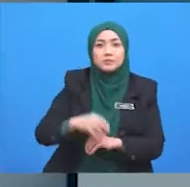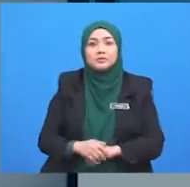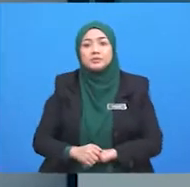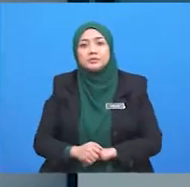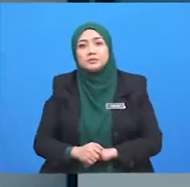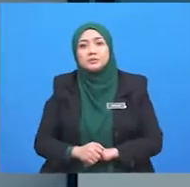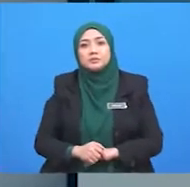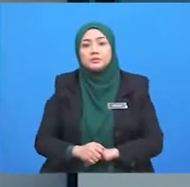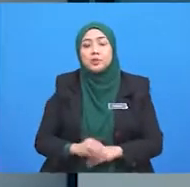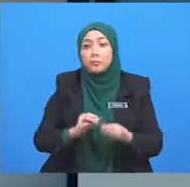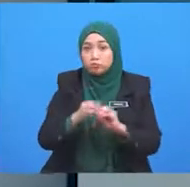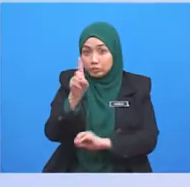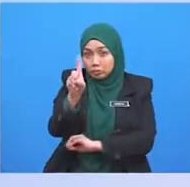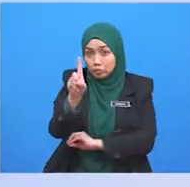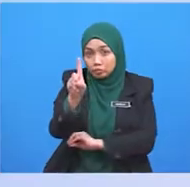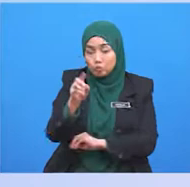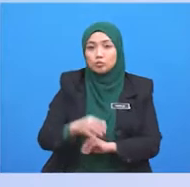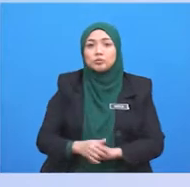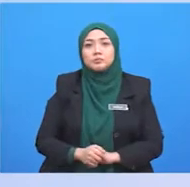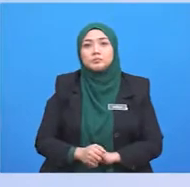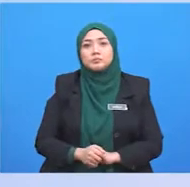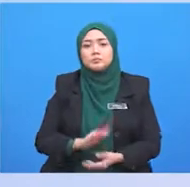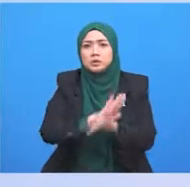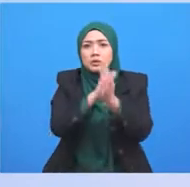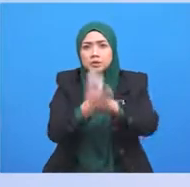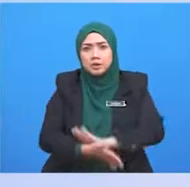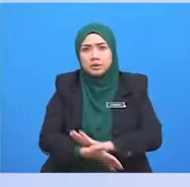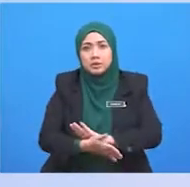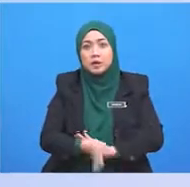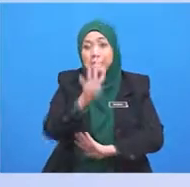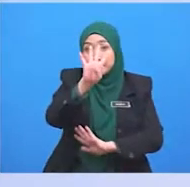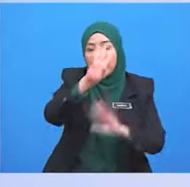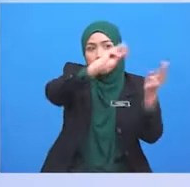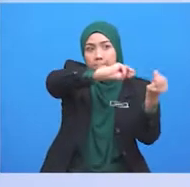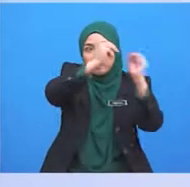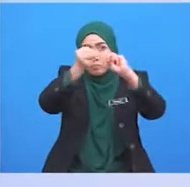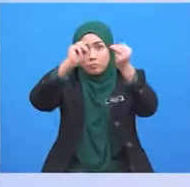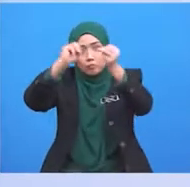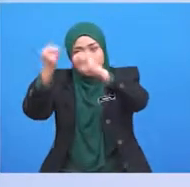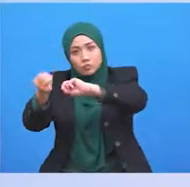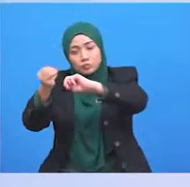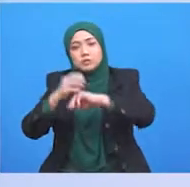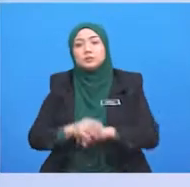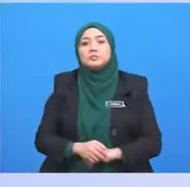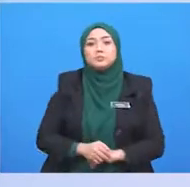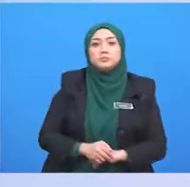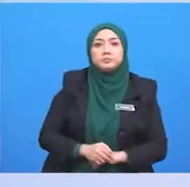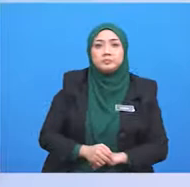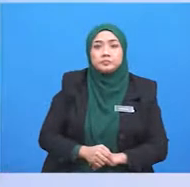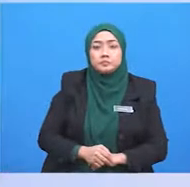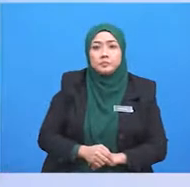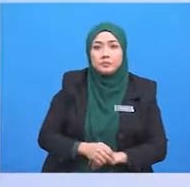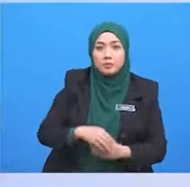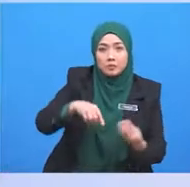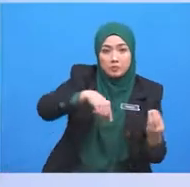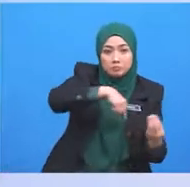pertama ialah kejadian 4 musim. Peredaran bumi mengelilingi matahari dan putaran bumi di atas